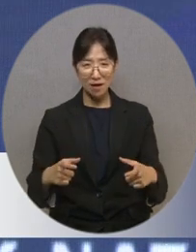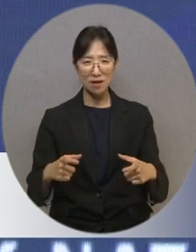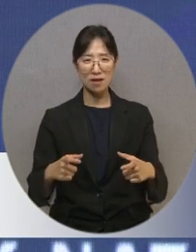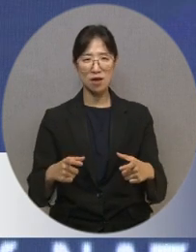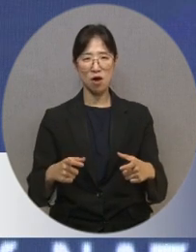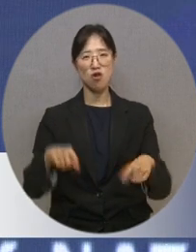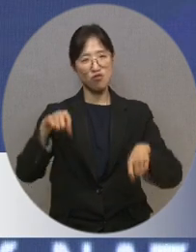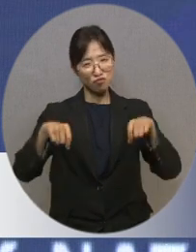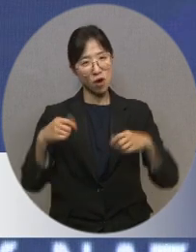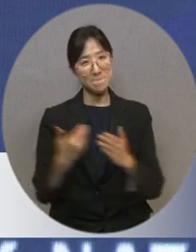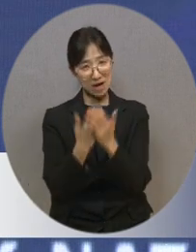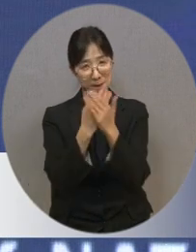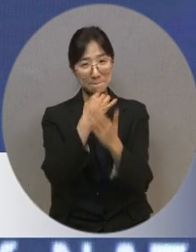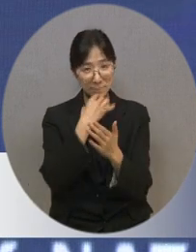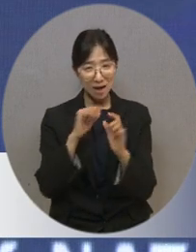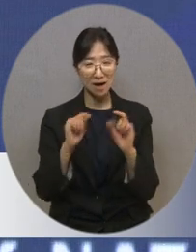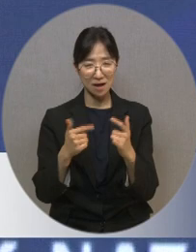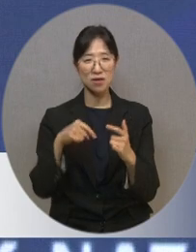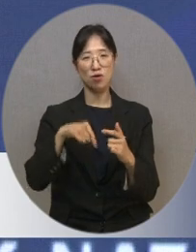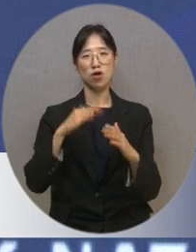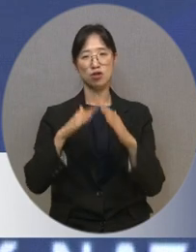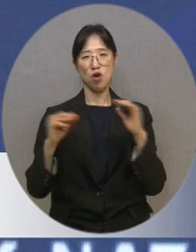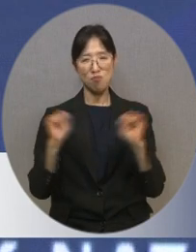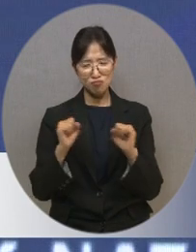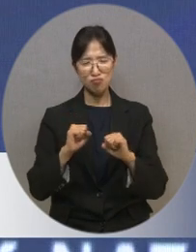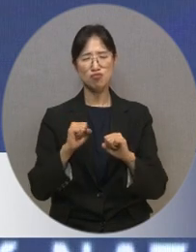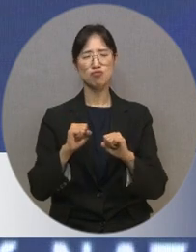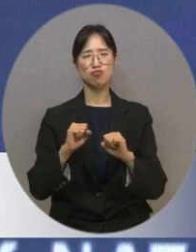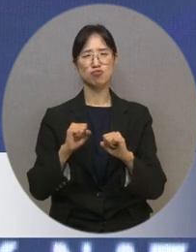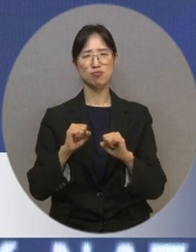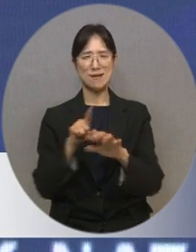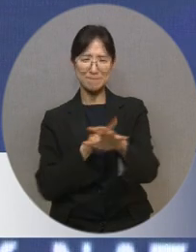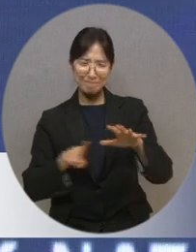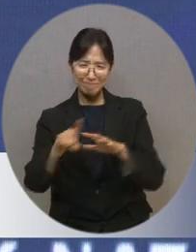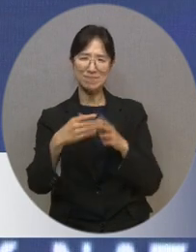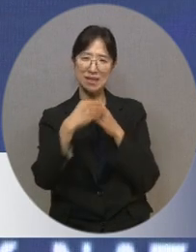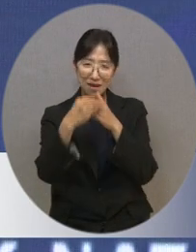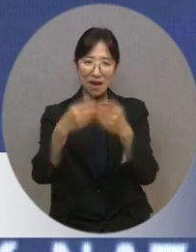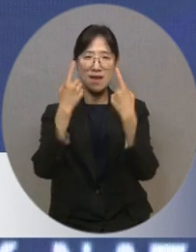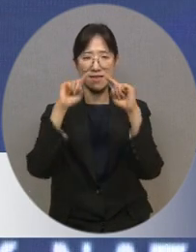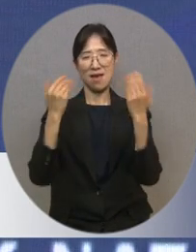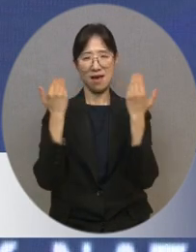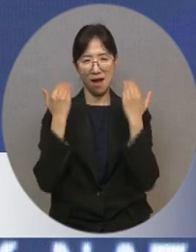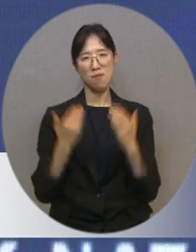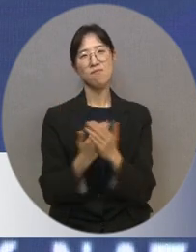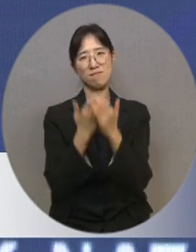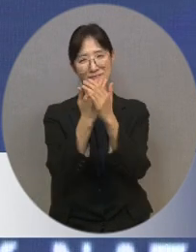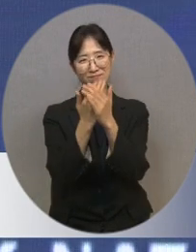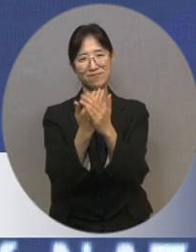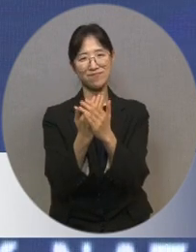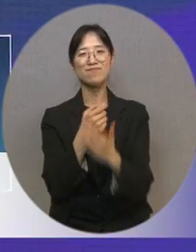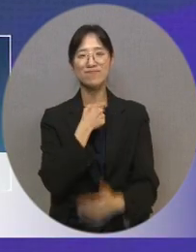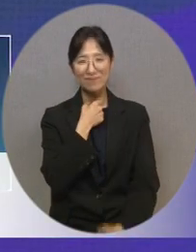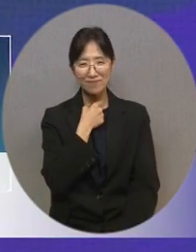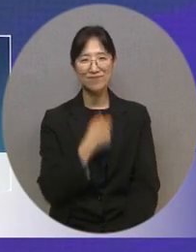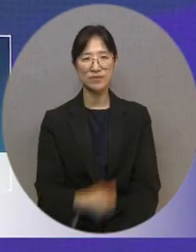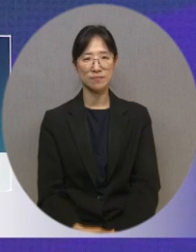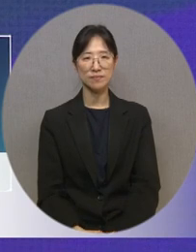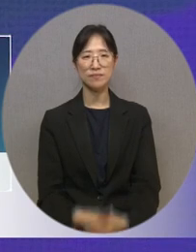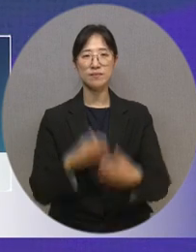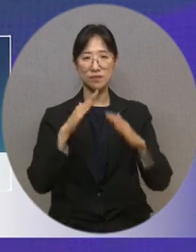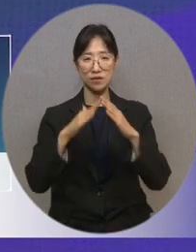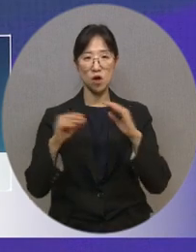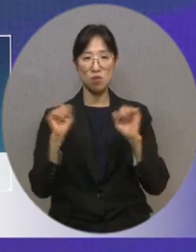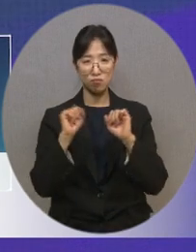균형 발전뿐만 아니라 또 우리 전라북도를 잘 이끌어가는 대학으로 성장하길 기대하겠습니다.